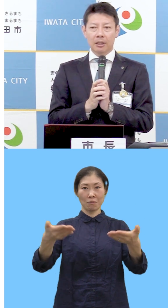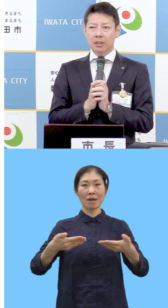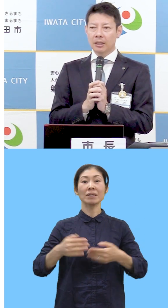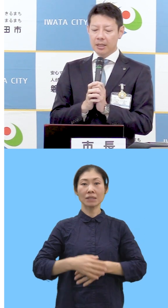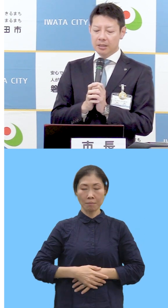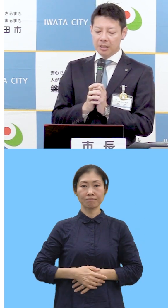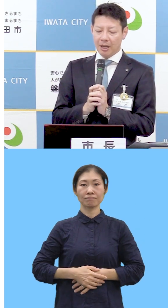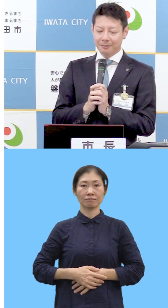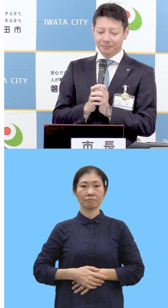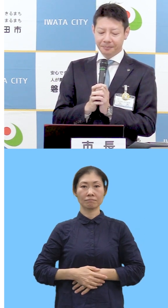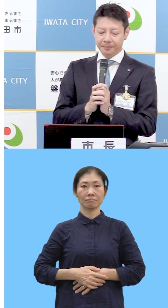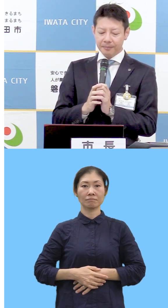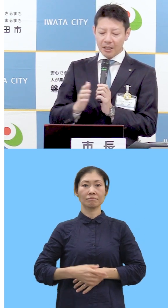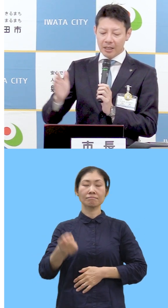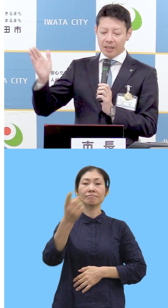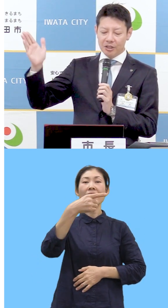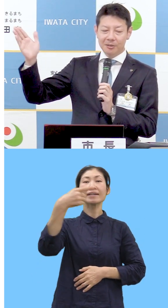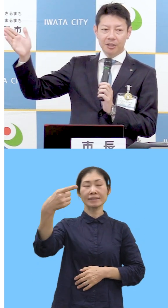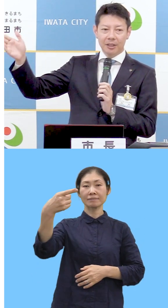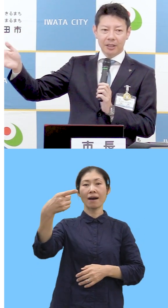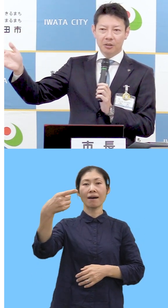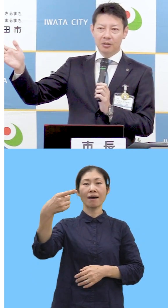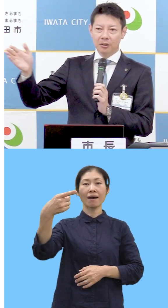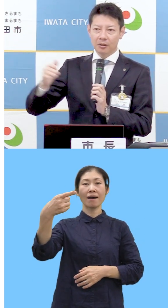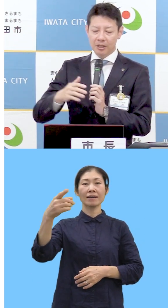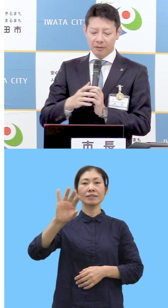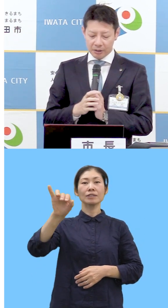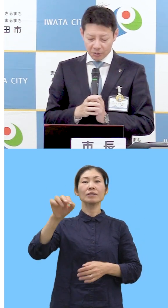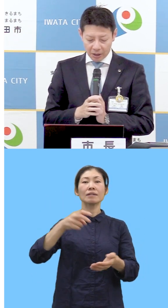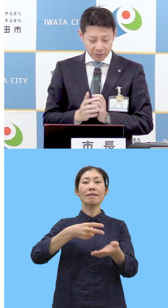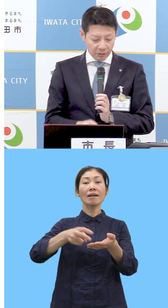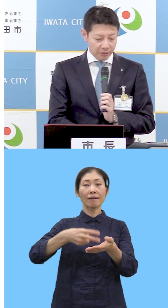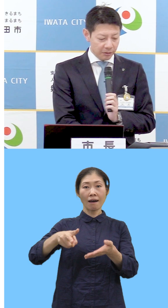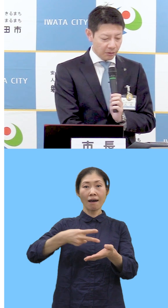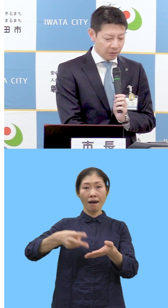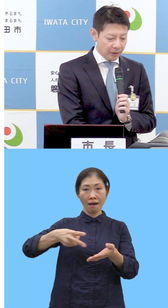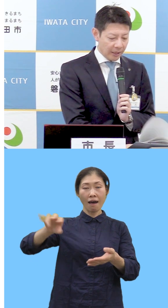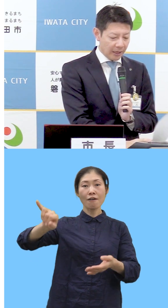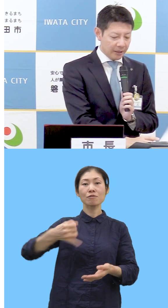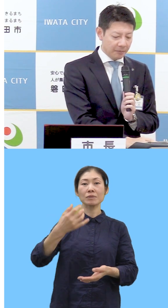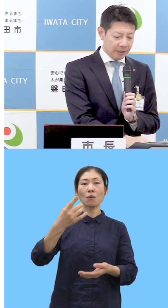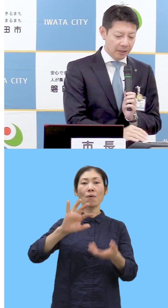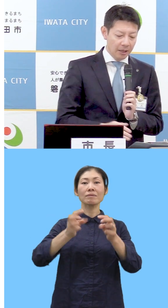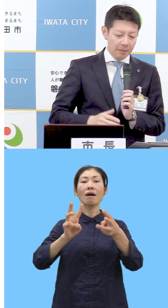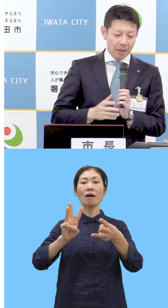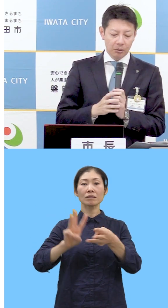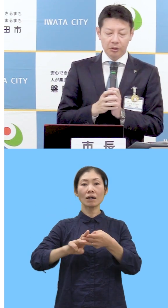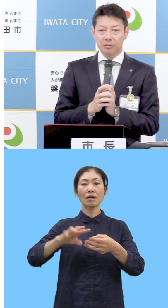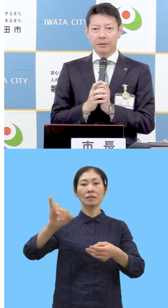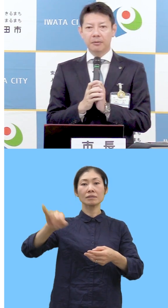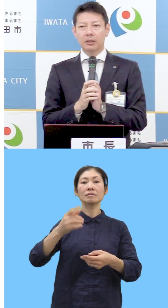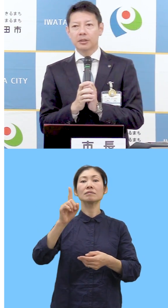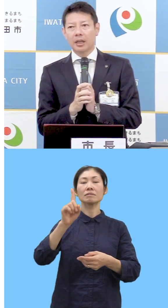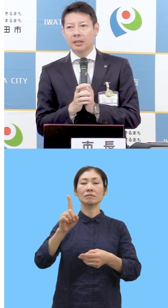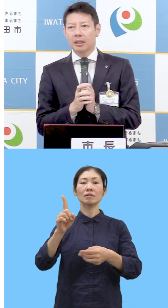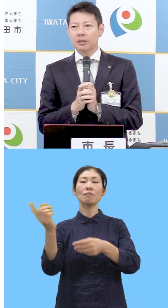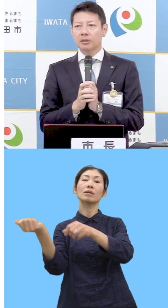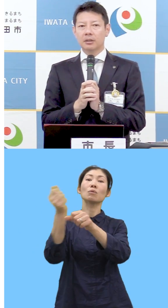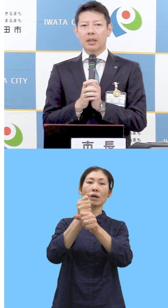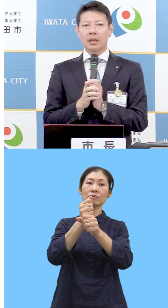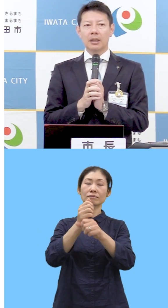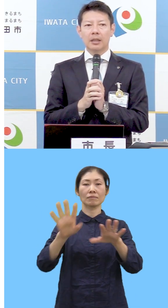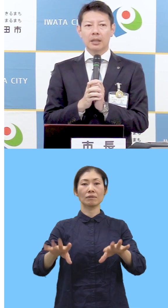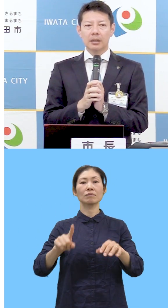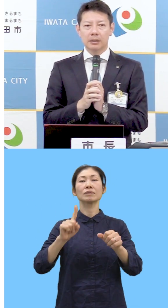上げましたように第1位は、ジュビロ磐田の J1 昇格ということであります。今年は FIFA の裁定